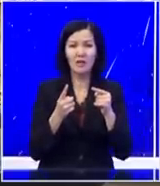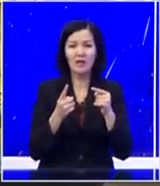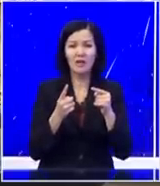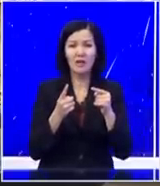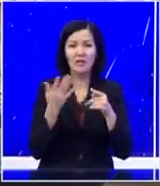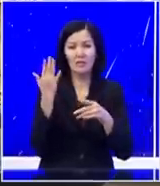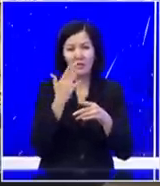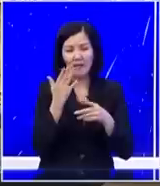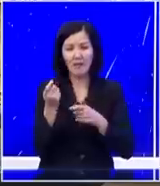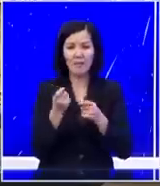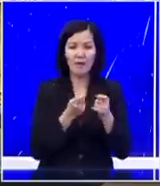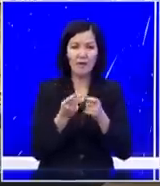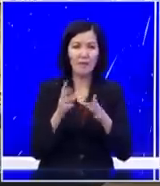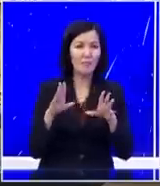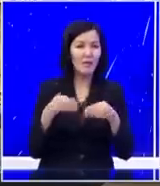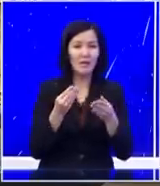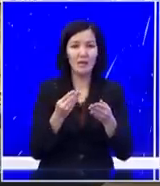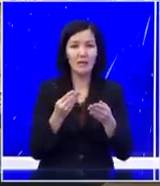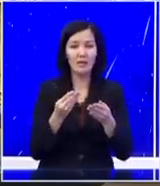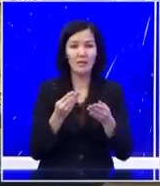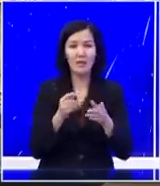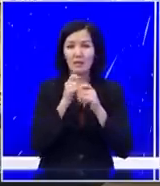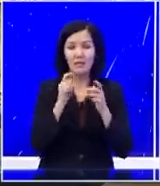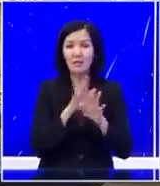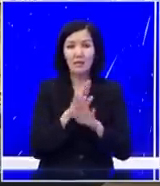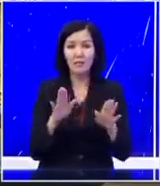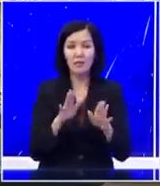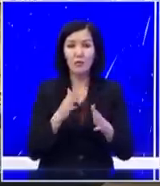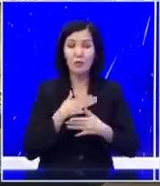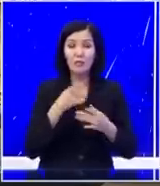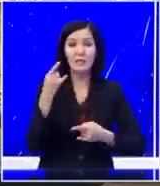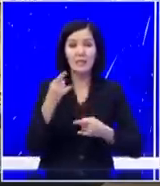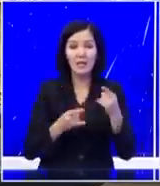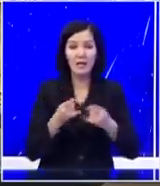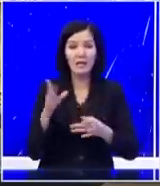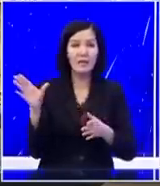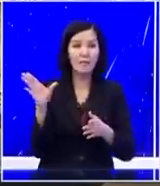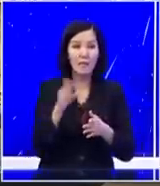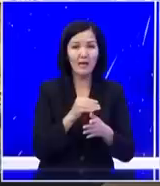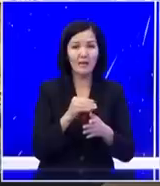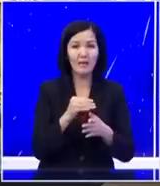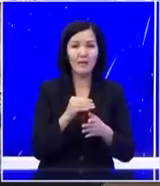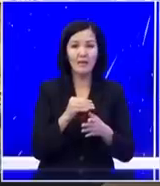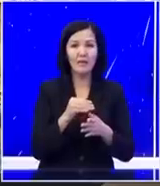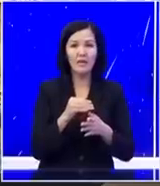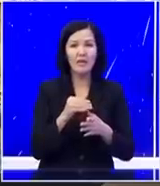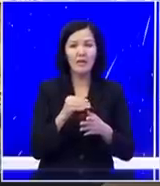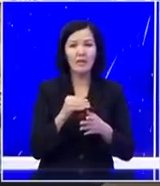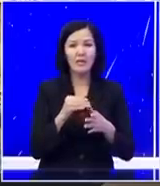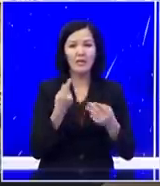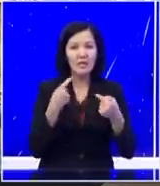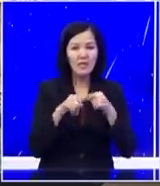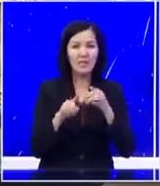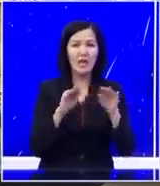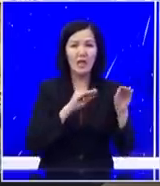ғана берілген баға емес. Ол біздің телеарнаның барлық жағынан, материалдық жағынан,